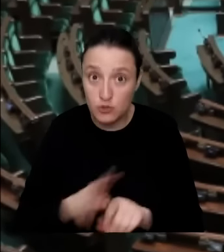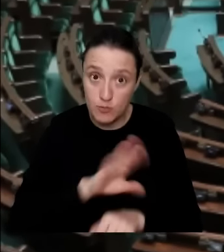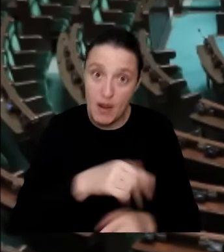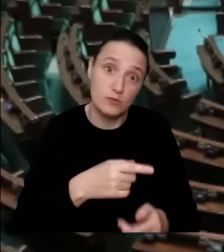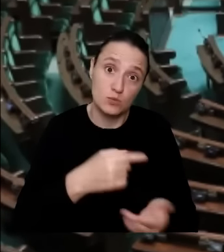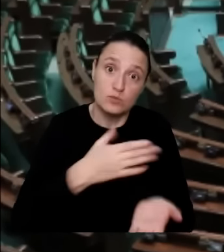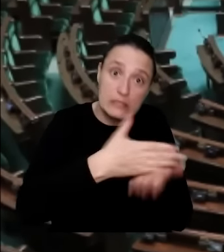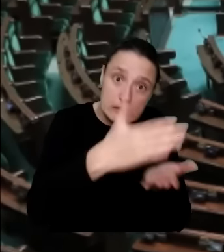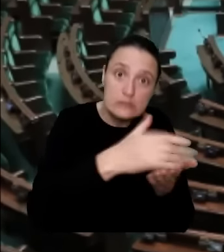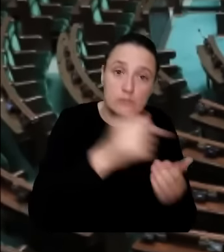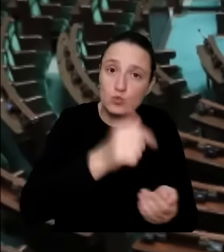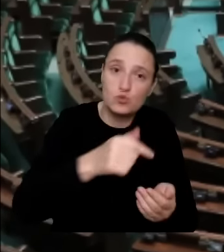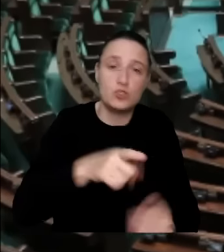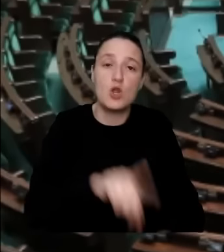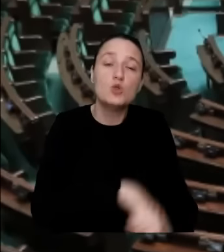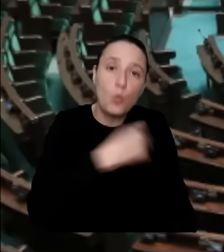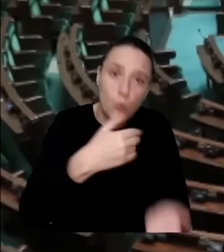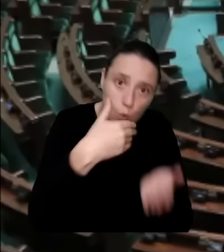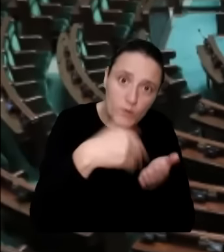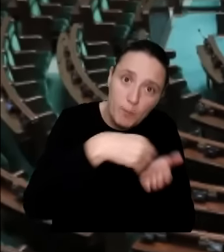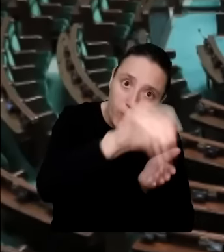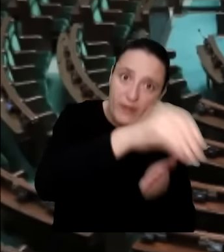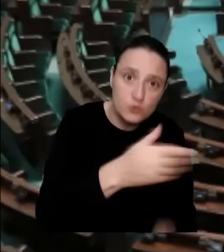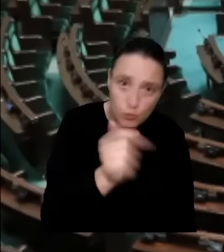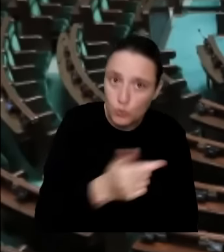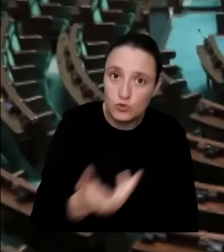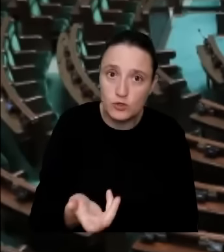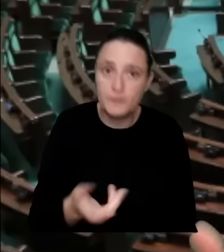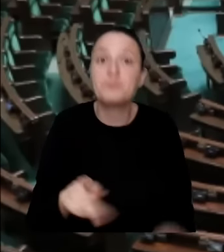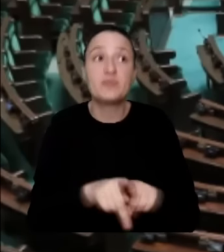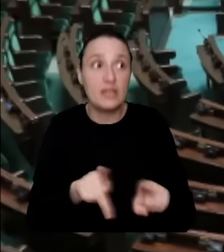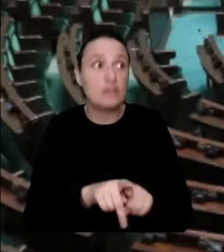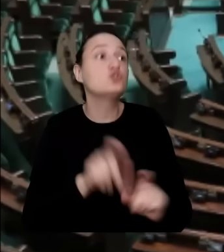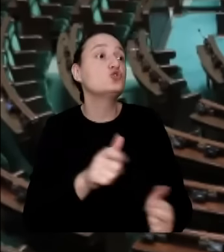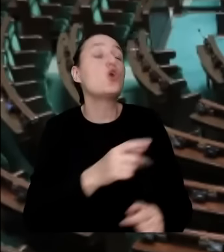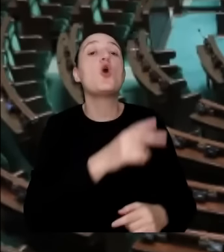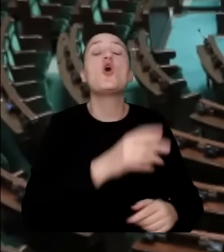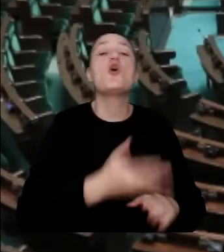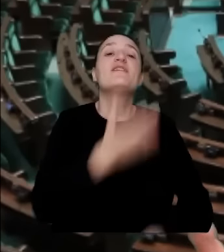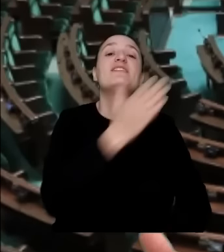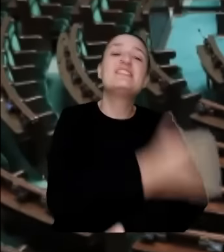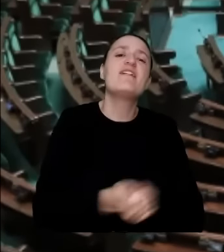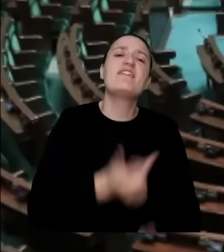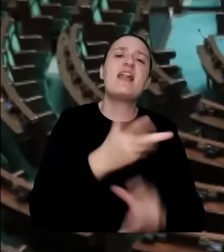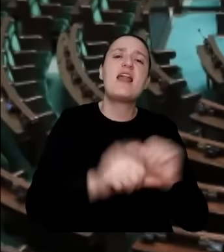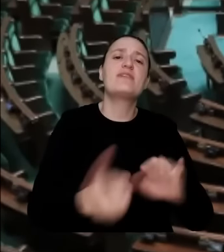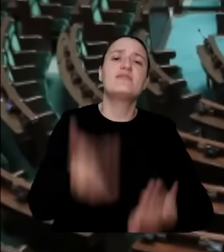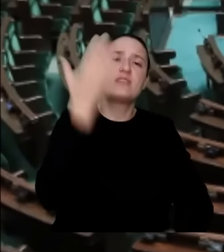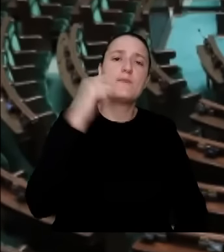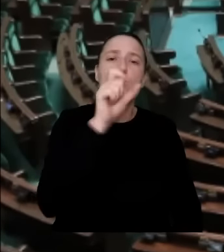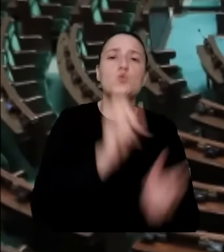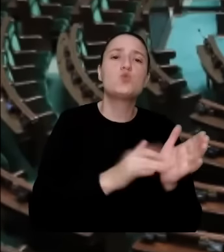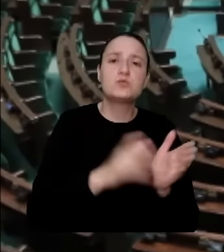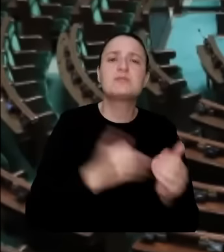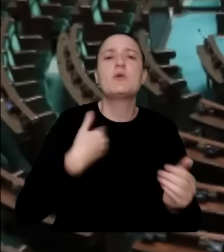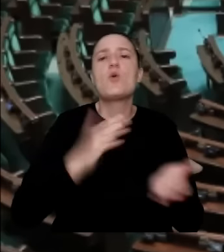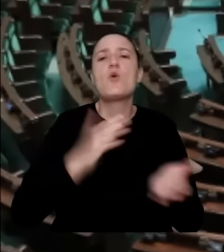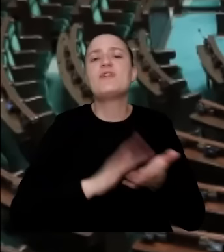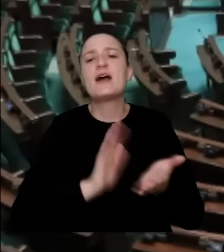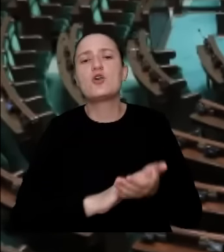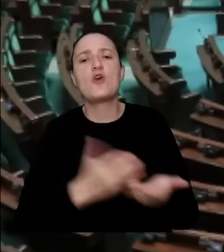der czy musicie rzeczywiście spłacać te długi które Tusk zaciągnął już wiele lat temu kiedy jeszcze otrzymywał nagrody imienia Karola